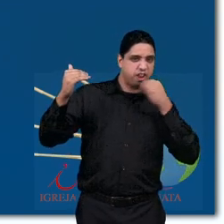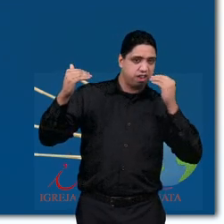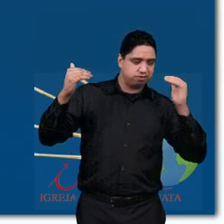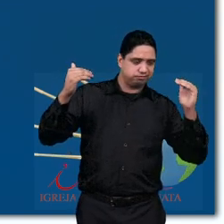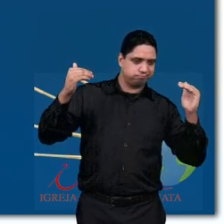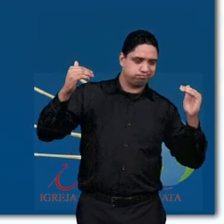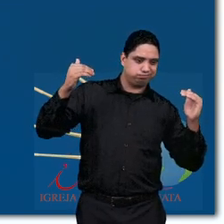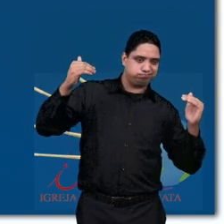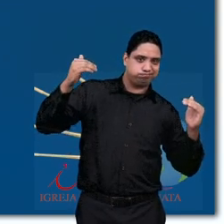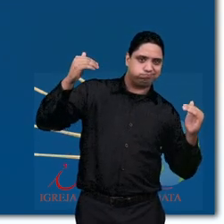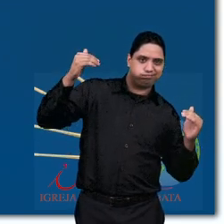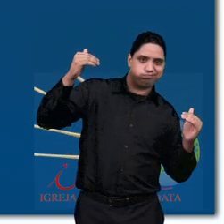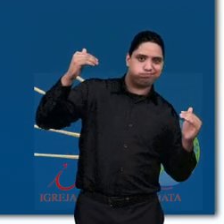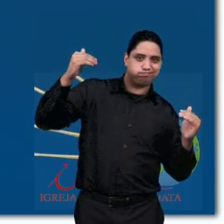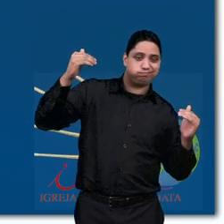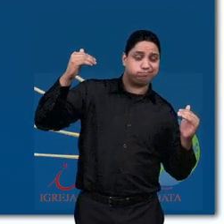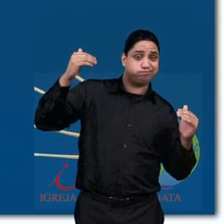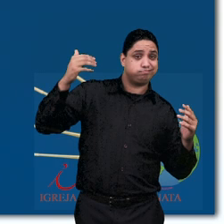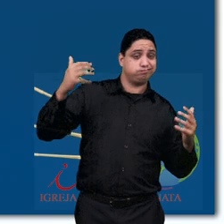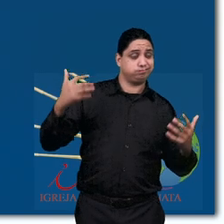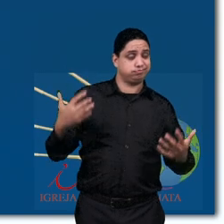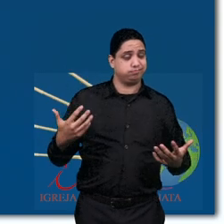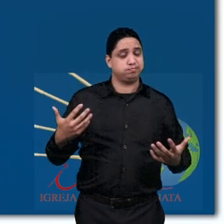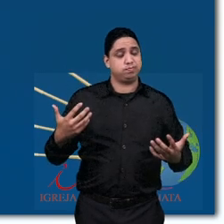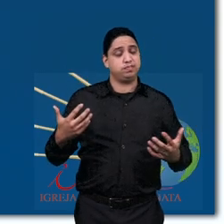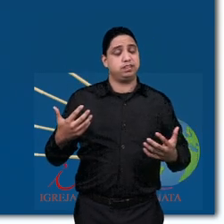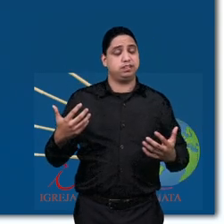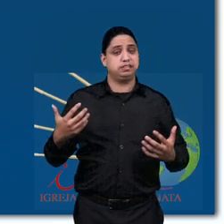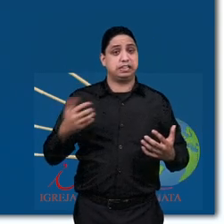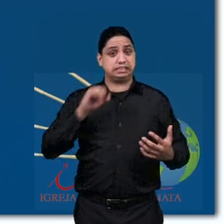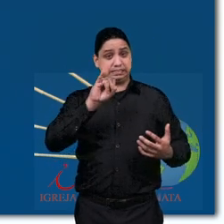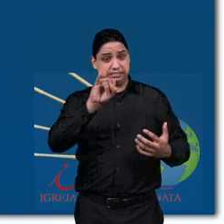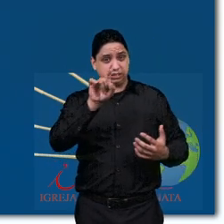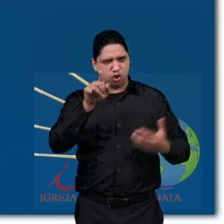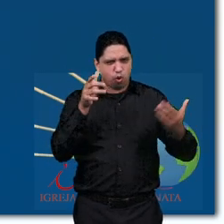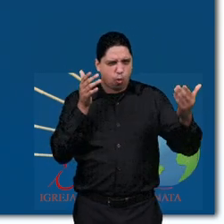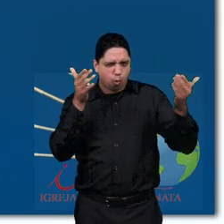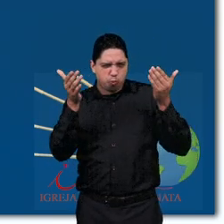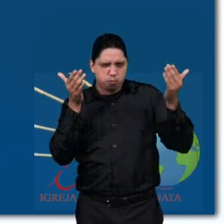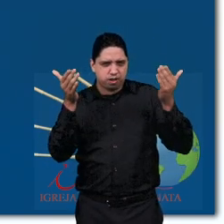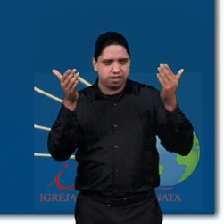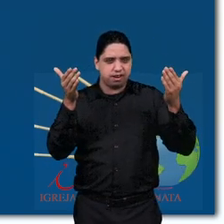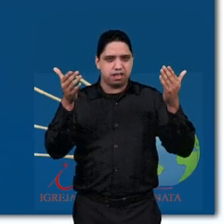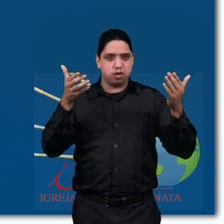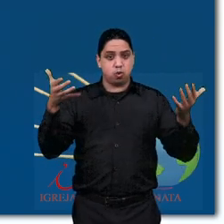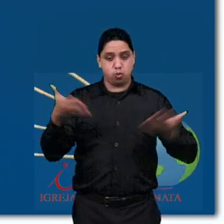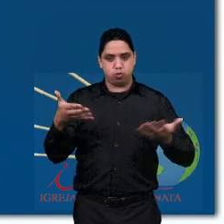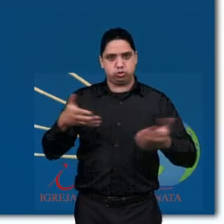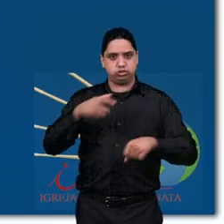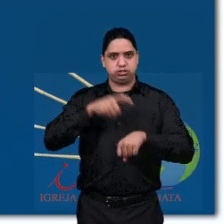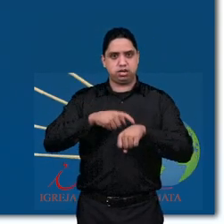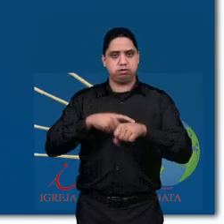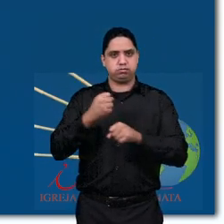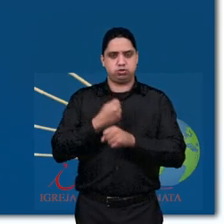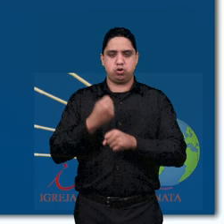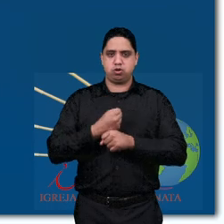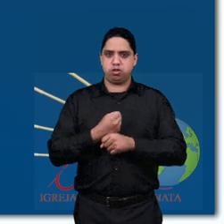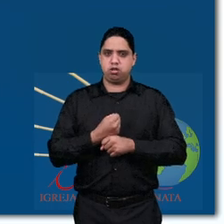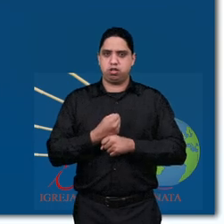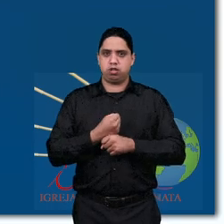et sœurs, que si nous faisons une comparaison avec notre temps d'œuvre, avec les luttes que nous